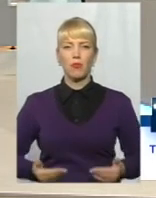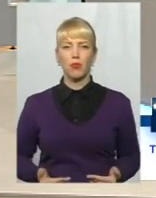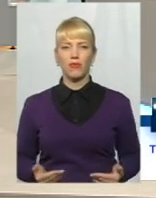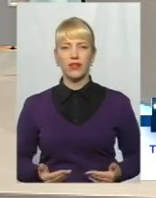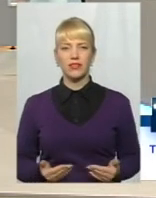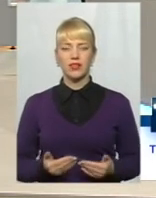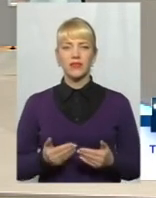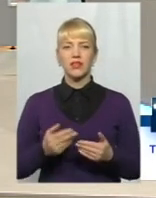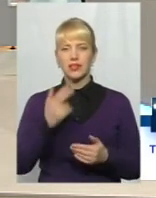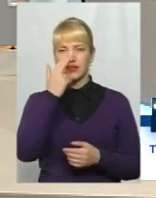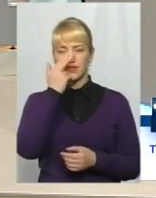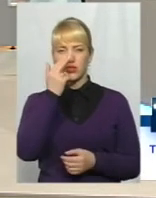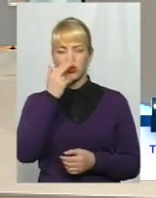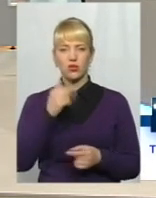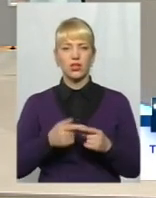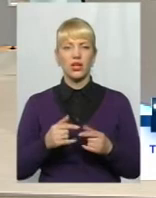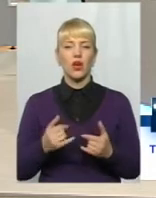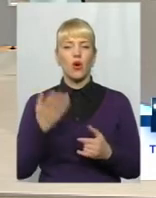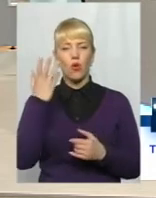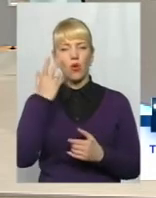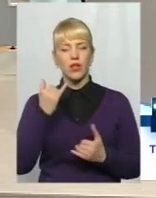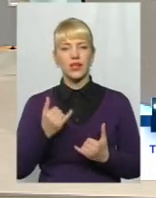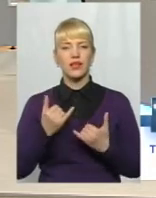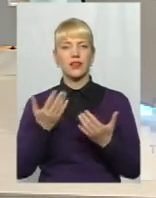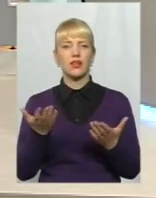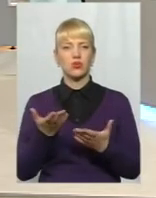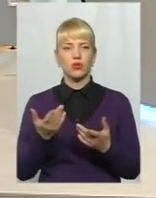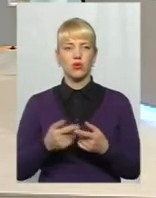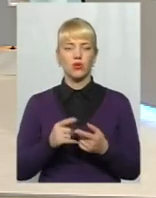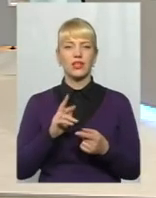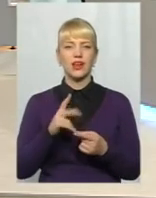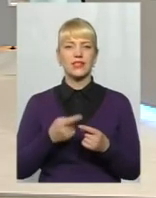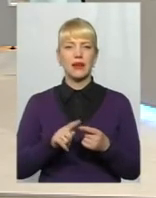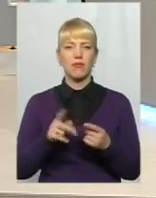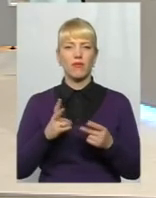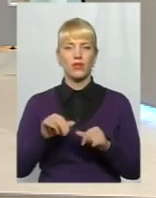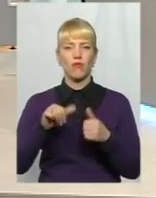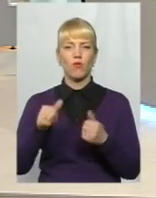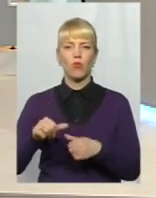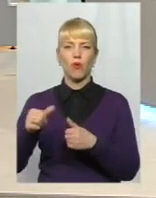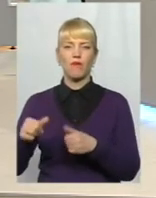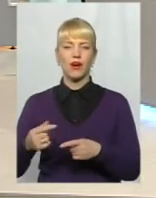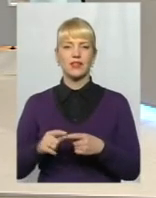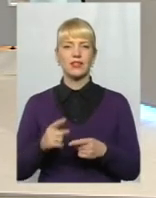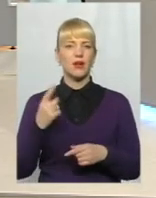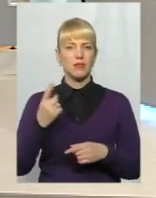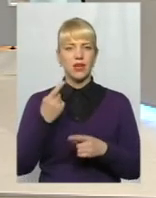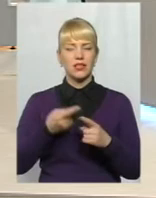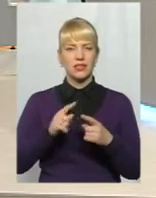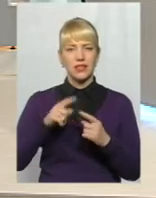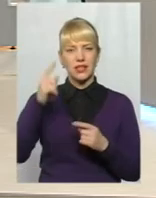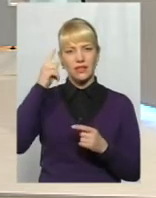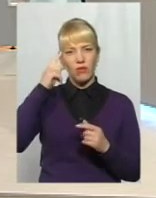мешканців? І коли і для чого? Як вони мають формуватися? Перш за все, це, звичайно, свідомість